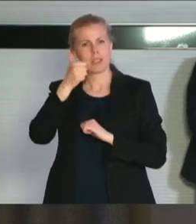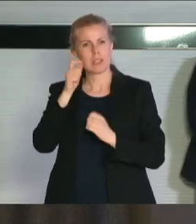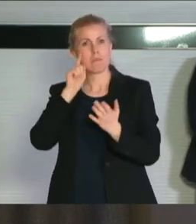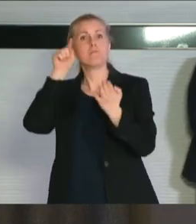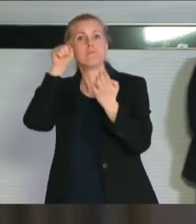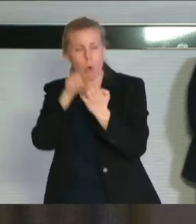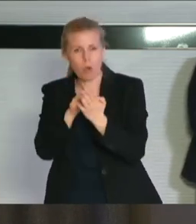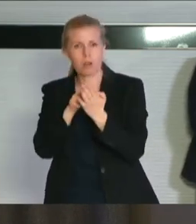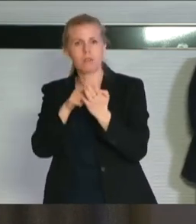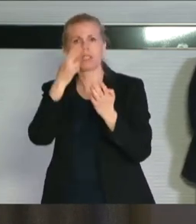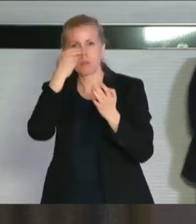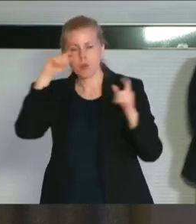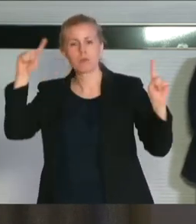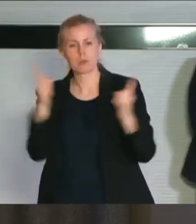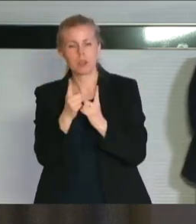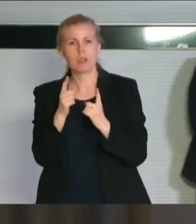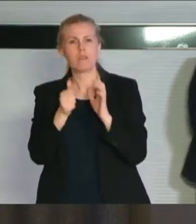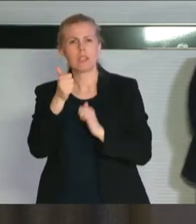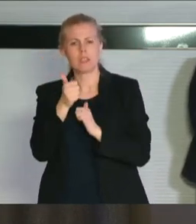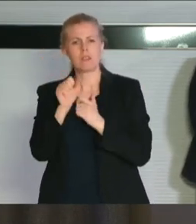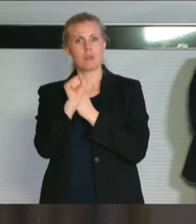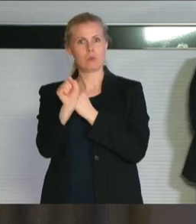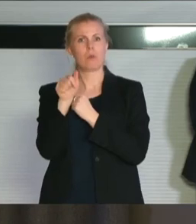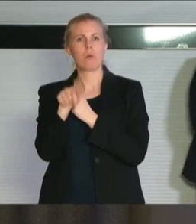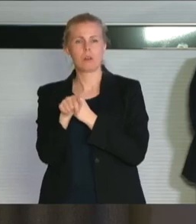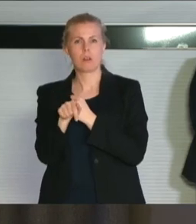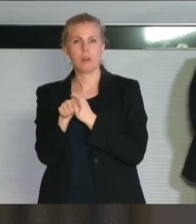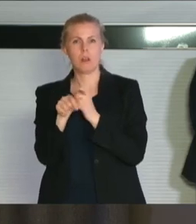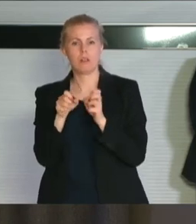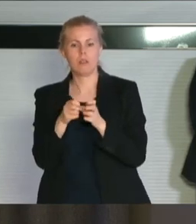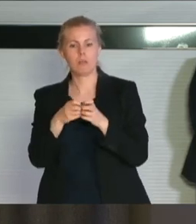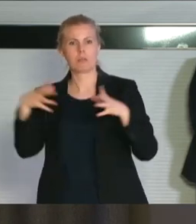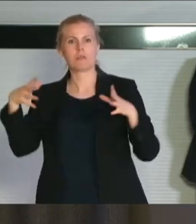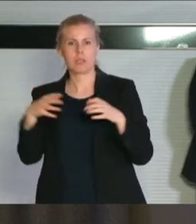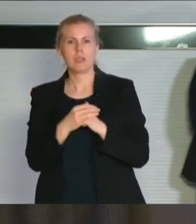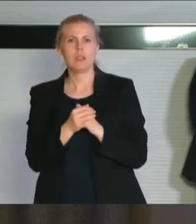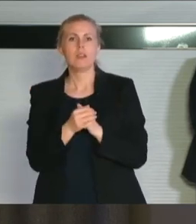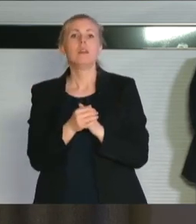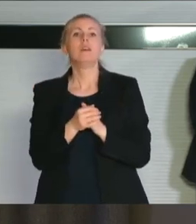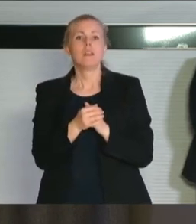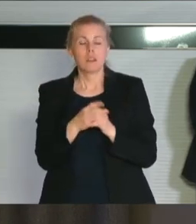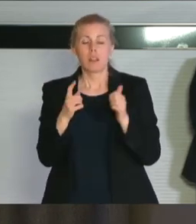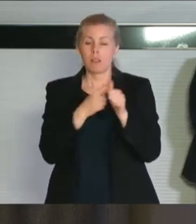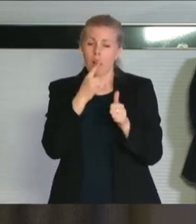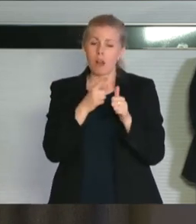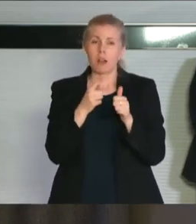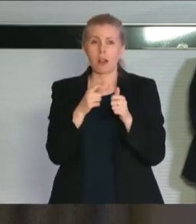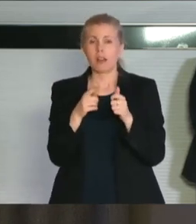klare mål, nemlig å slå ned viruset. Og det har skjedd justeringer underveis i tiden som har gått frem til nå, det kan bli justeringer,